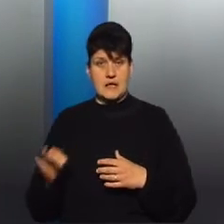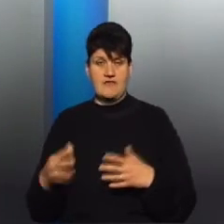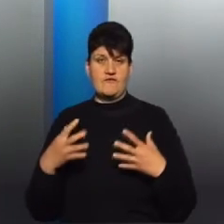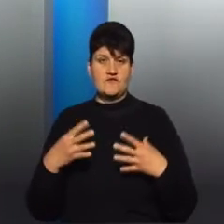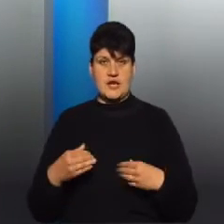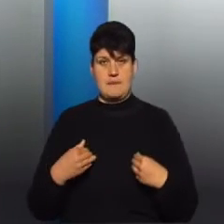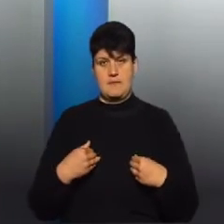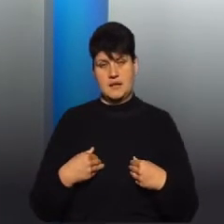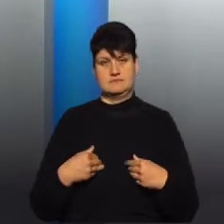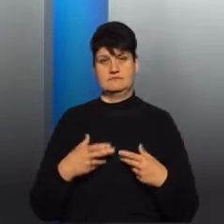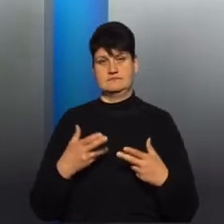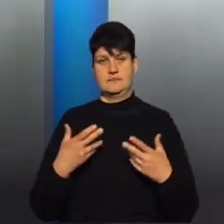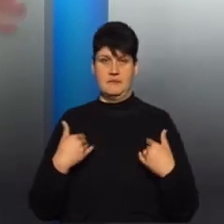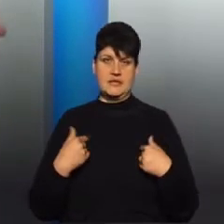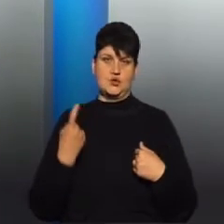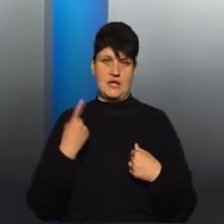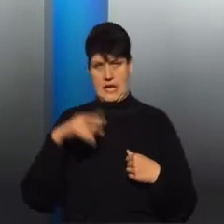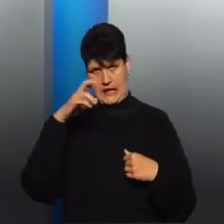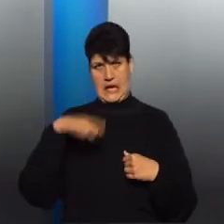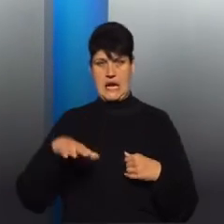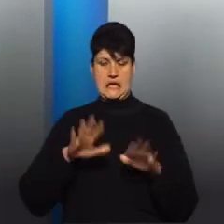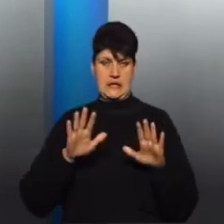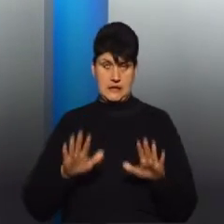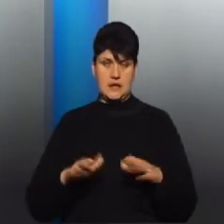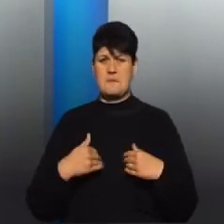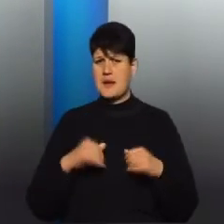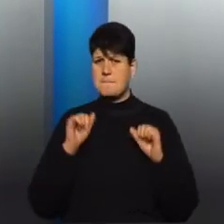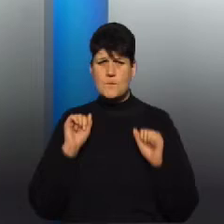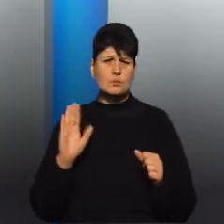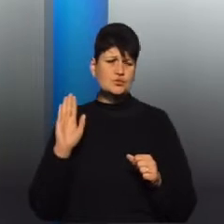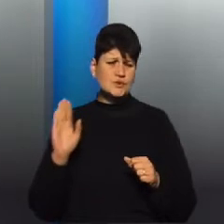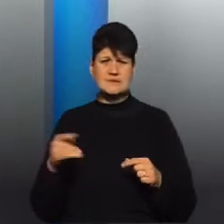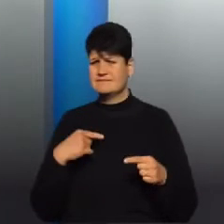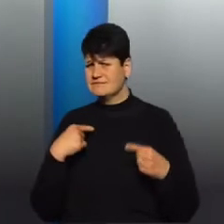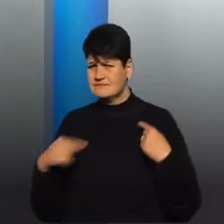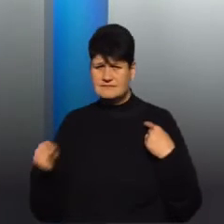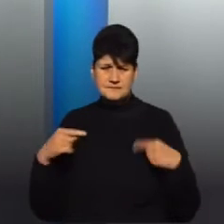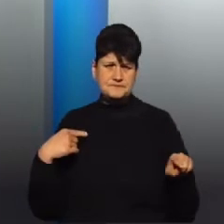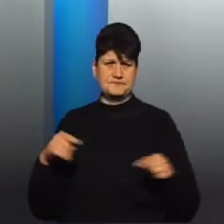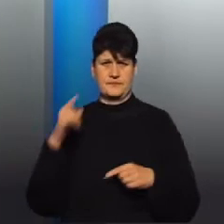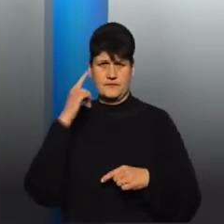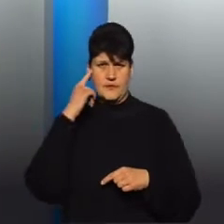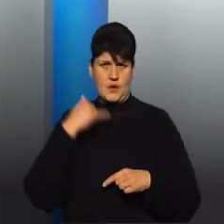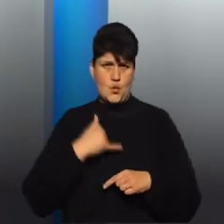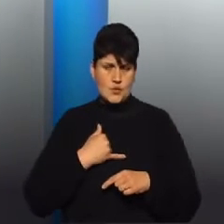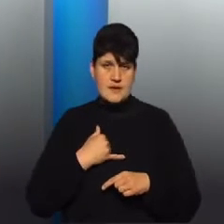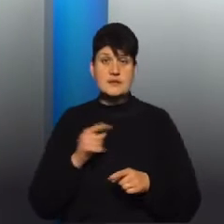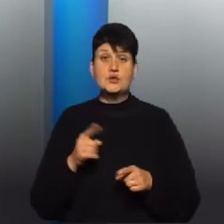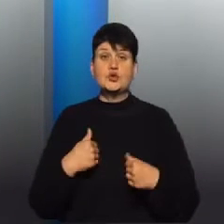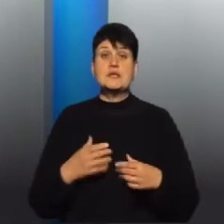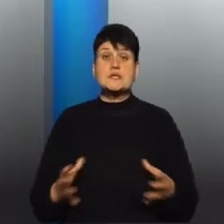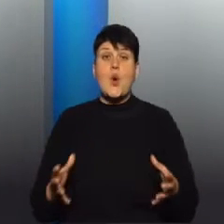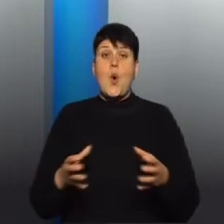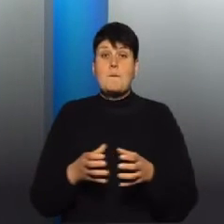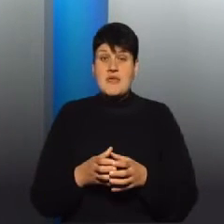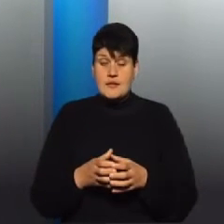однієї країни. Так? Хоча ми можемо бути абсолютно різні думки в нас, але що нас об'єднує, нас це зближує.